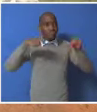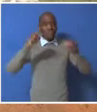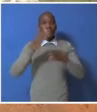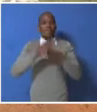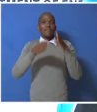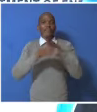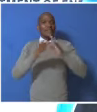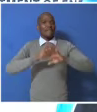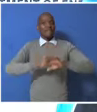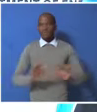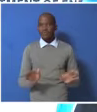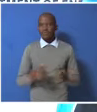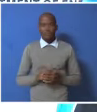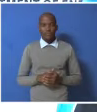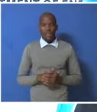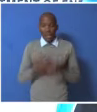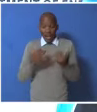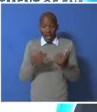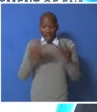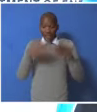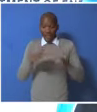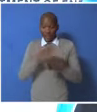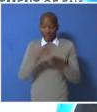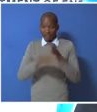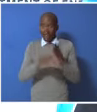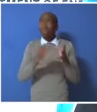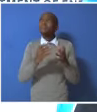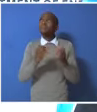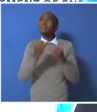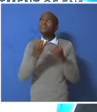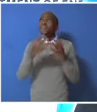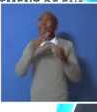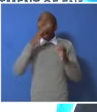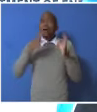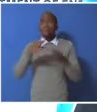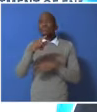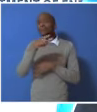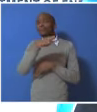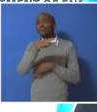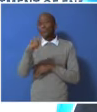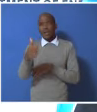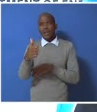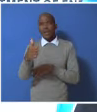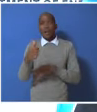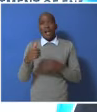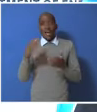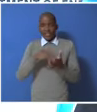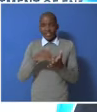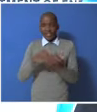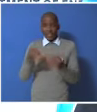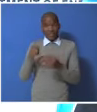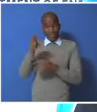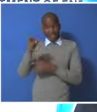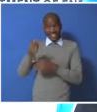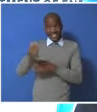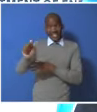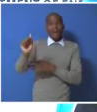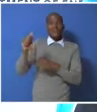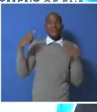gore a gona. Lenalo le le agetse Batswana ba le 31 go ithala gompieno jaana di-biogas digestera di duetse ditshenyegelo